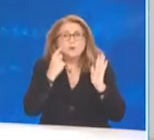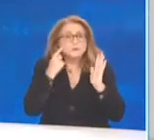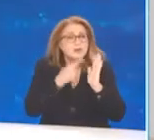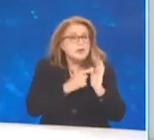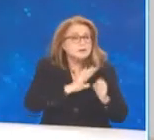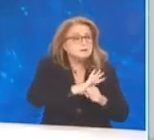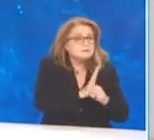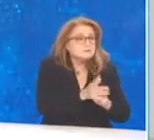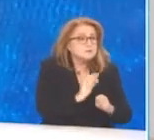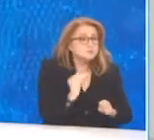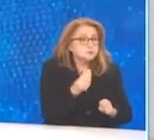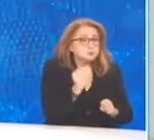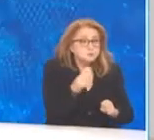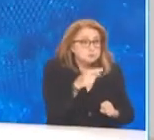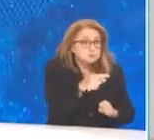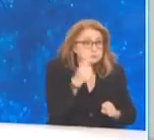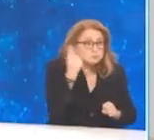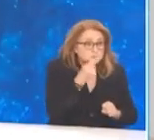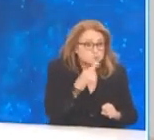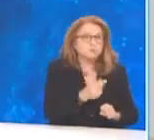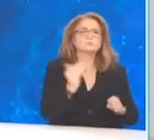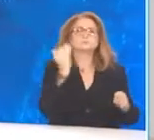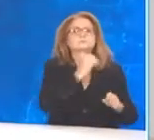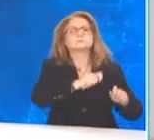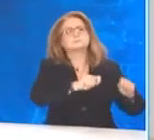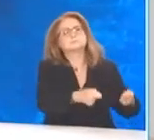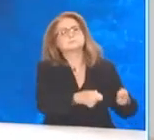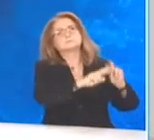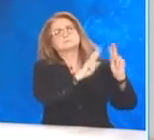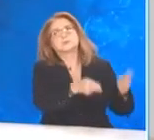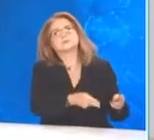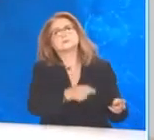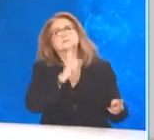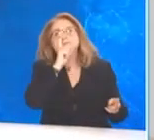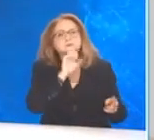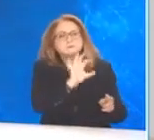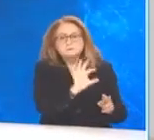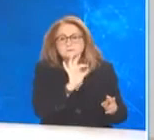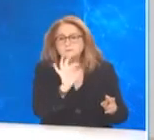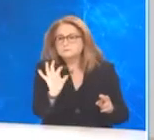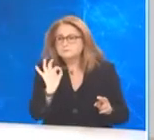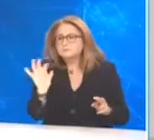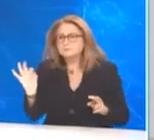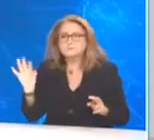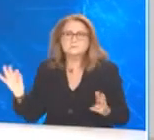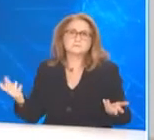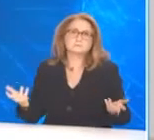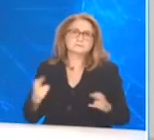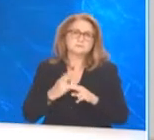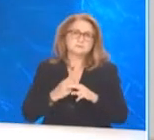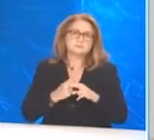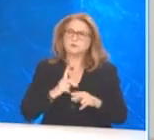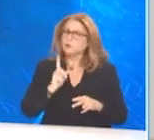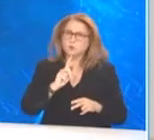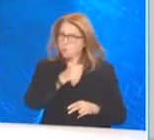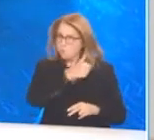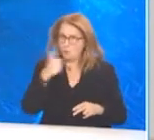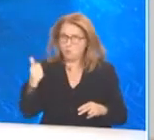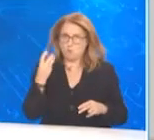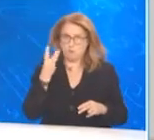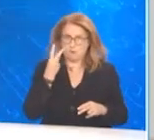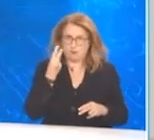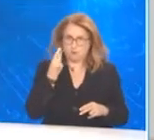τα κρούσματα, τον αριθμό των κρουσμάτων και δεν προέχει μόνο ο αριθμός, η